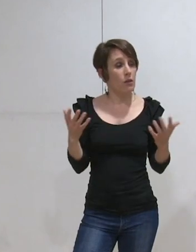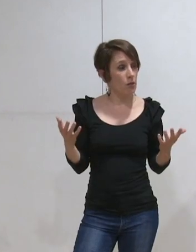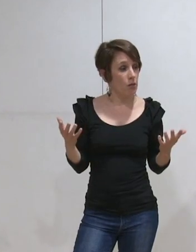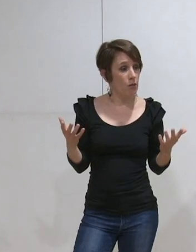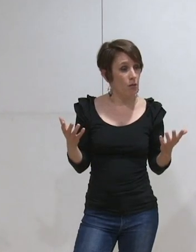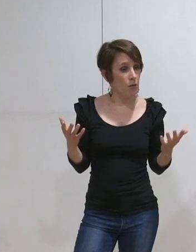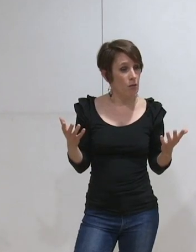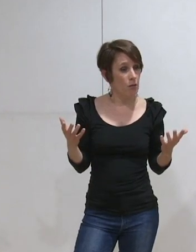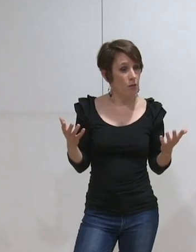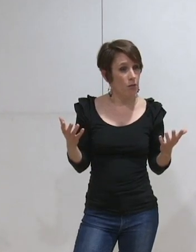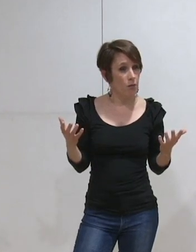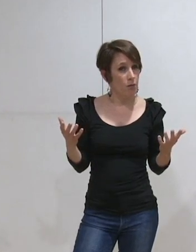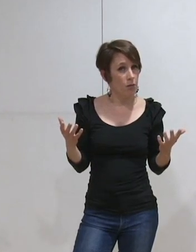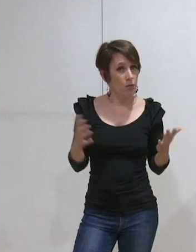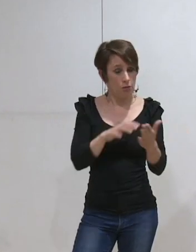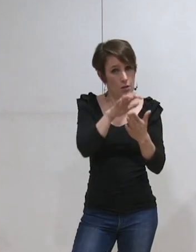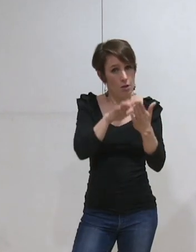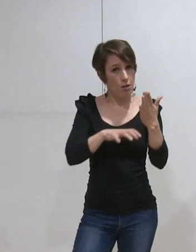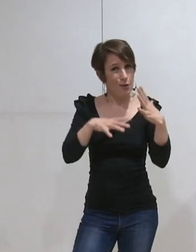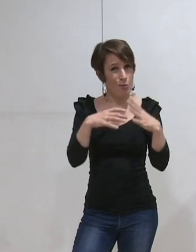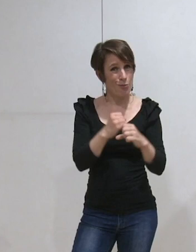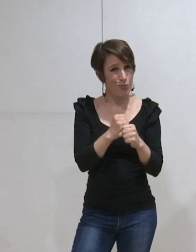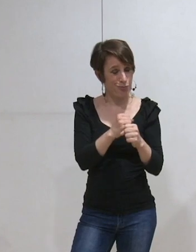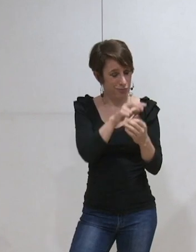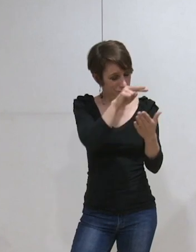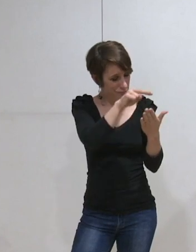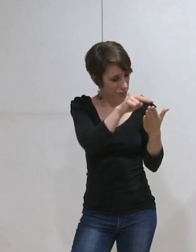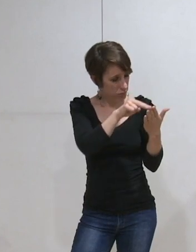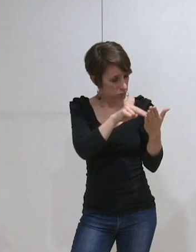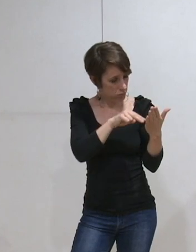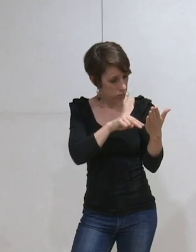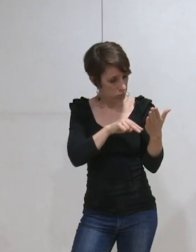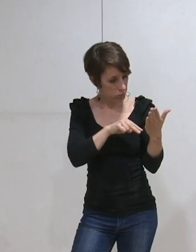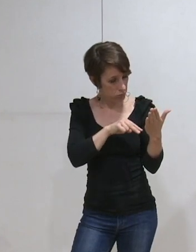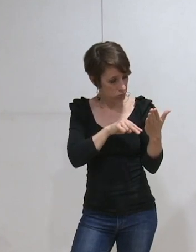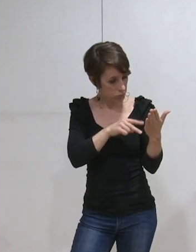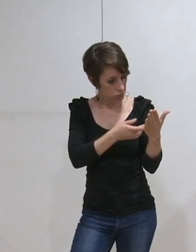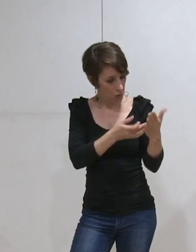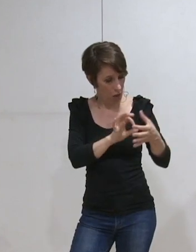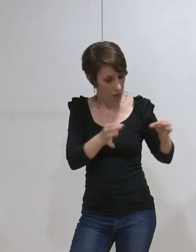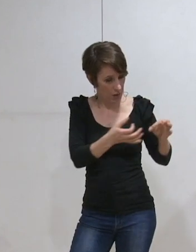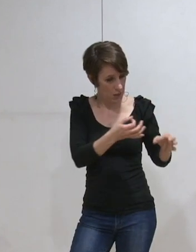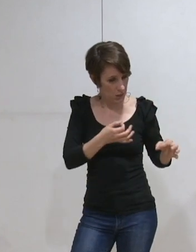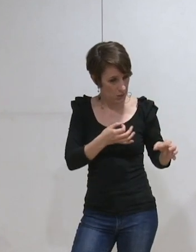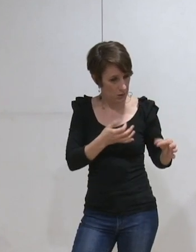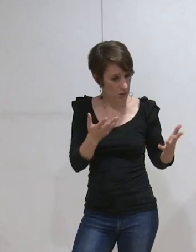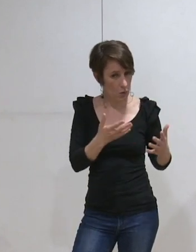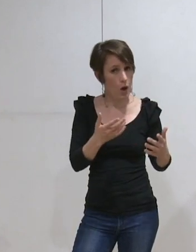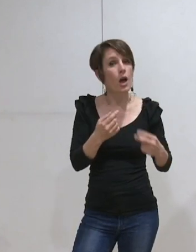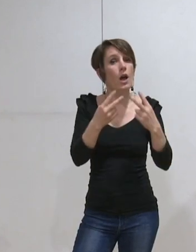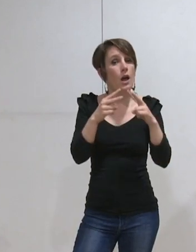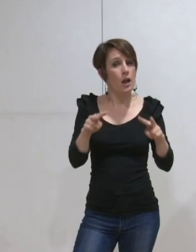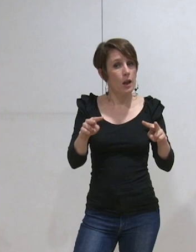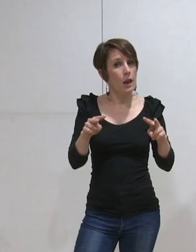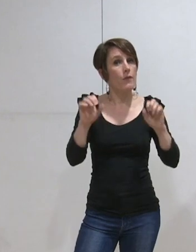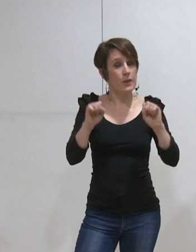et dans ce rendu acte il est indiqué que la ville est autorisée à ester en justice dans le cadre de la requête déposée devant le